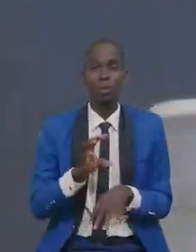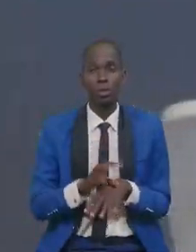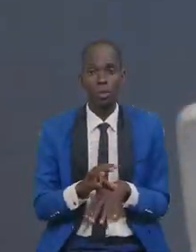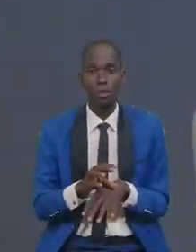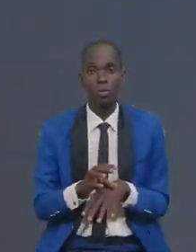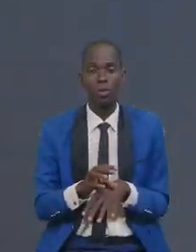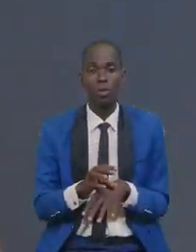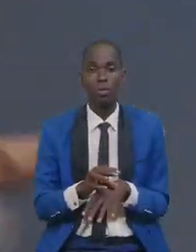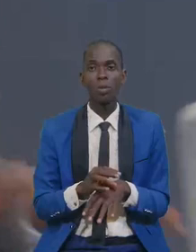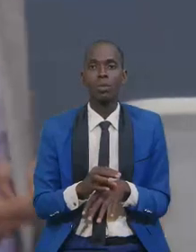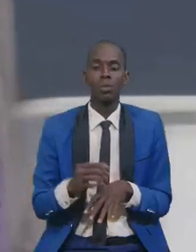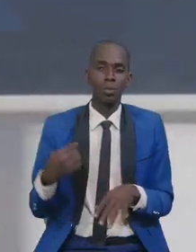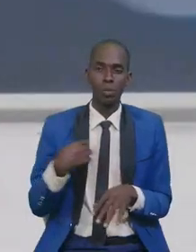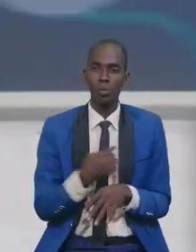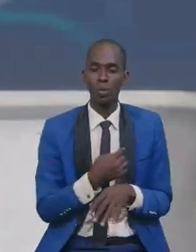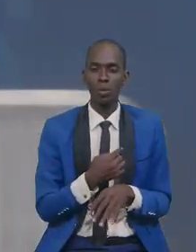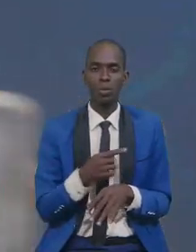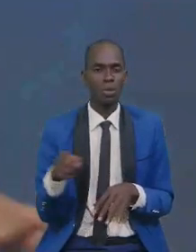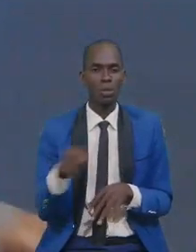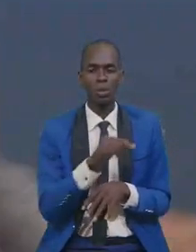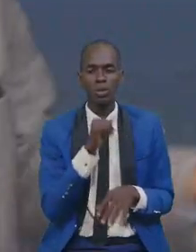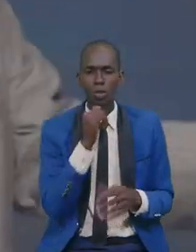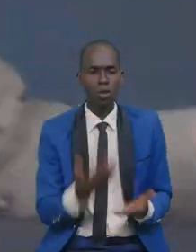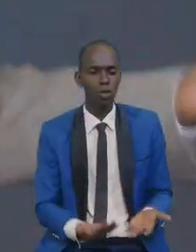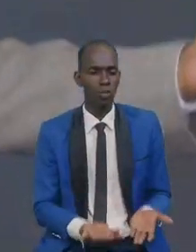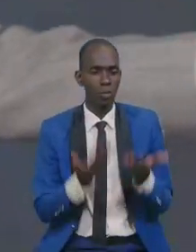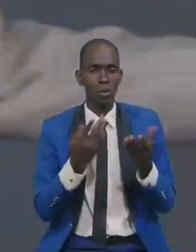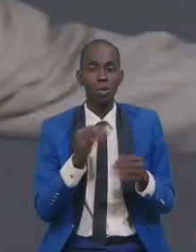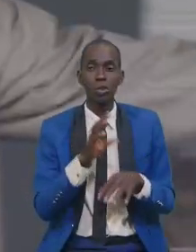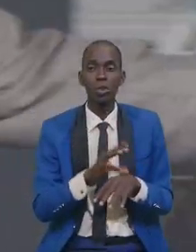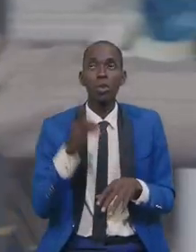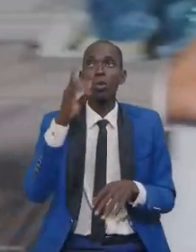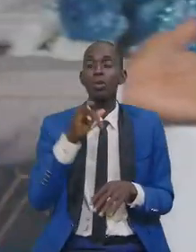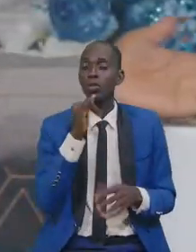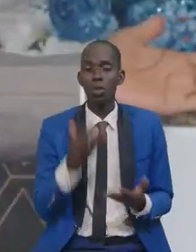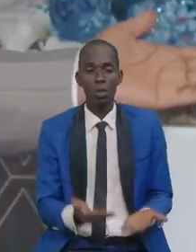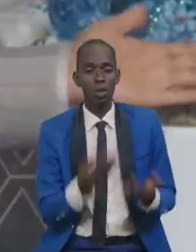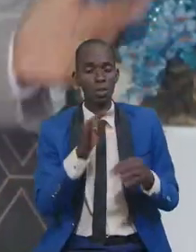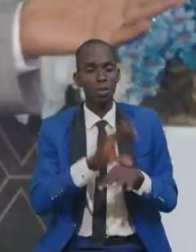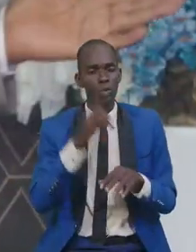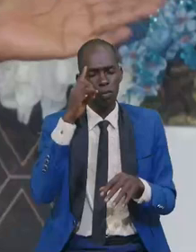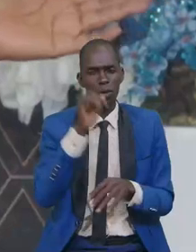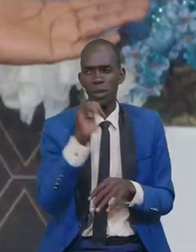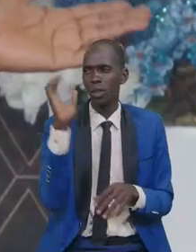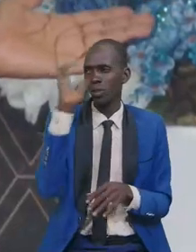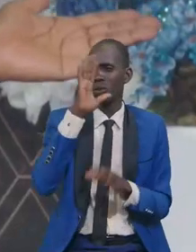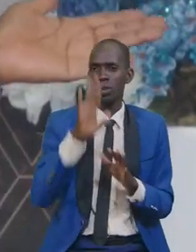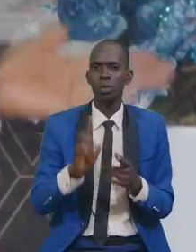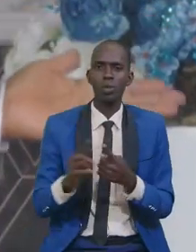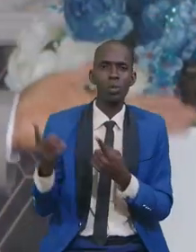La vie profonde, on n'a pas suscité l'église. Dieu n'a pas suscité l'église pour qu'un étranger